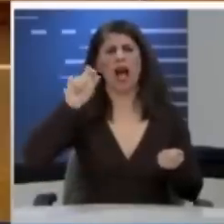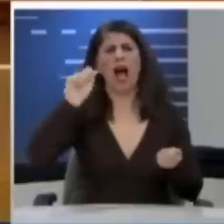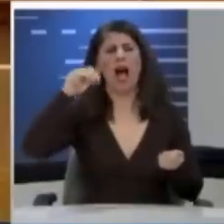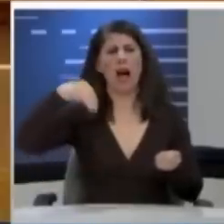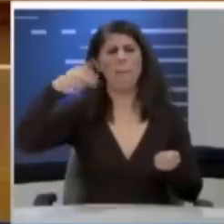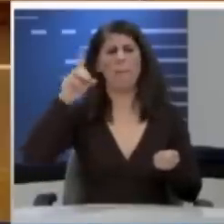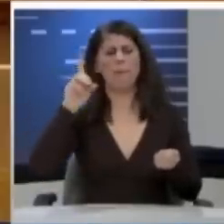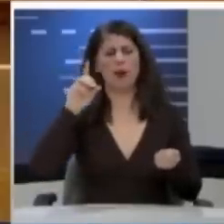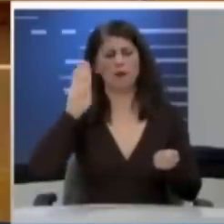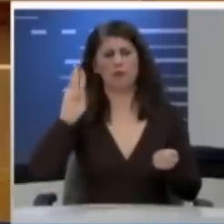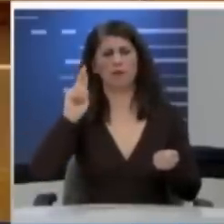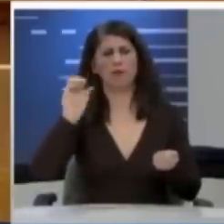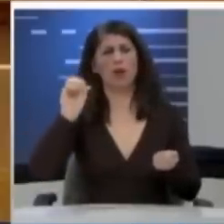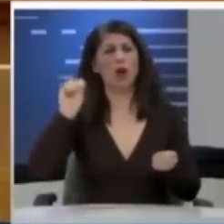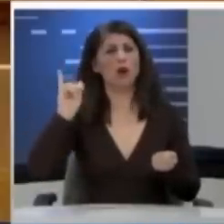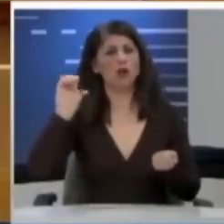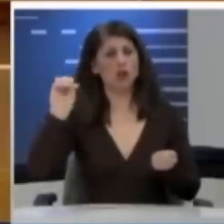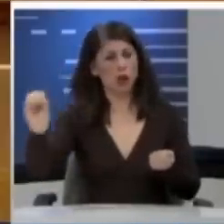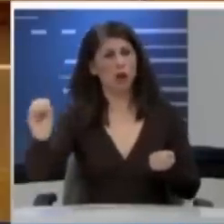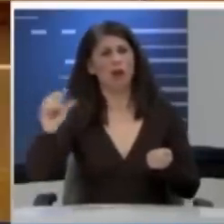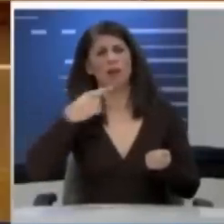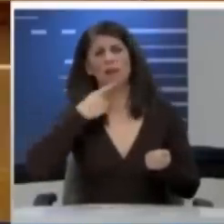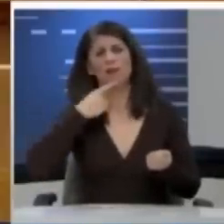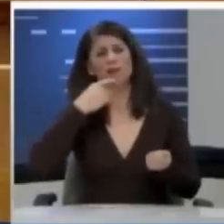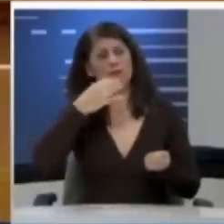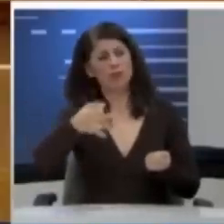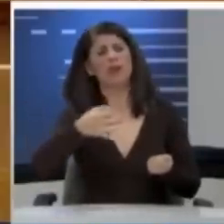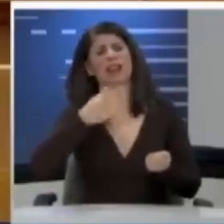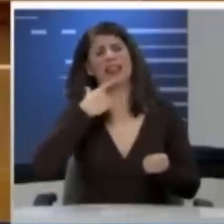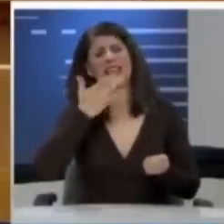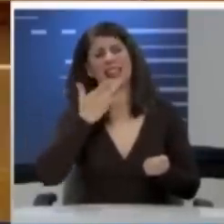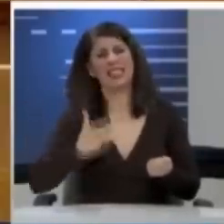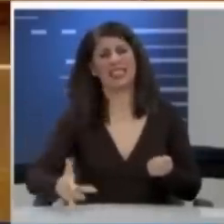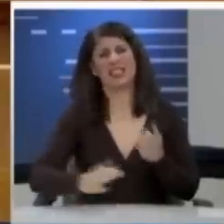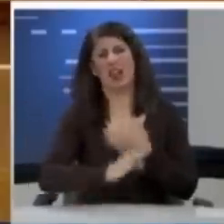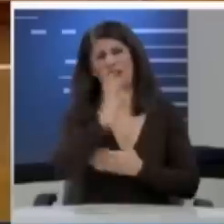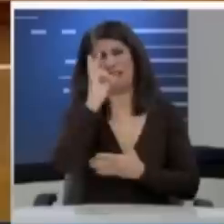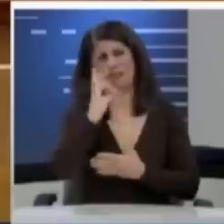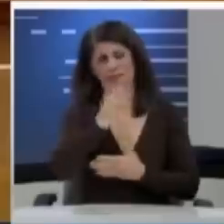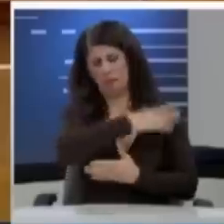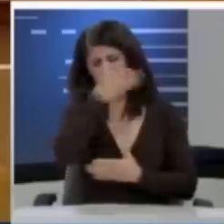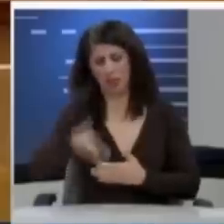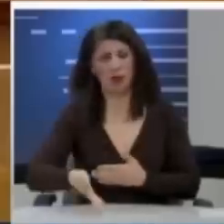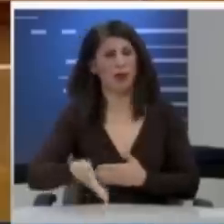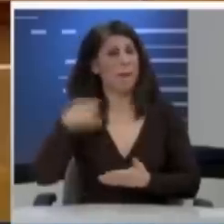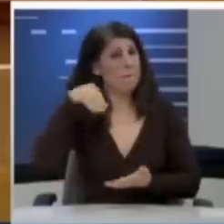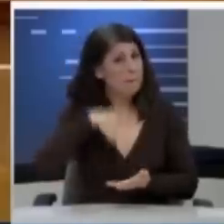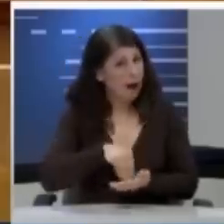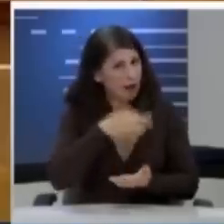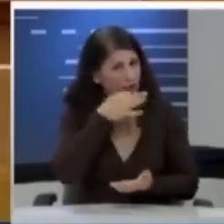φασισμού και της Χρυσής Αυγής, όπως είδαμε πρόσφατα. Θα το ξαναπούμε για μια ακόμη φορά.